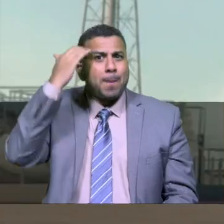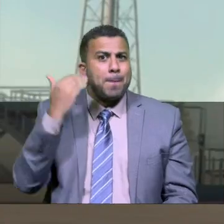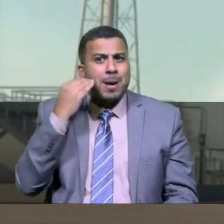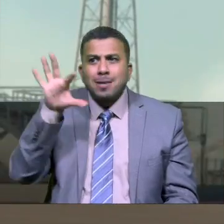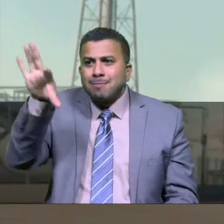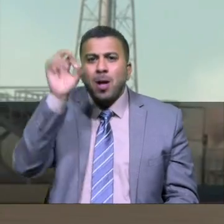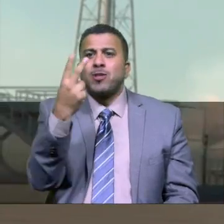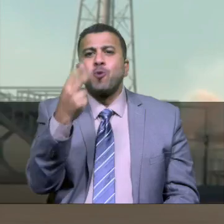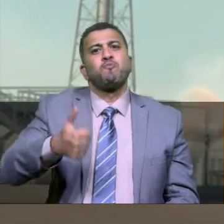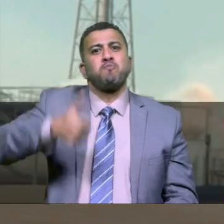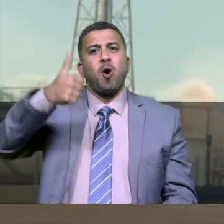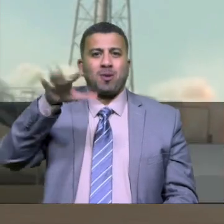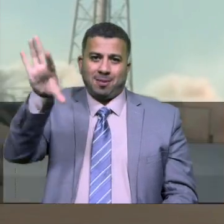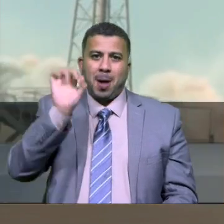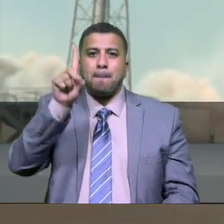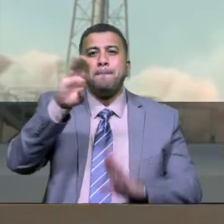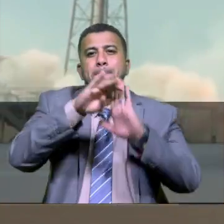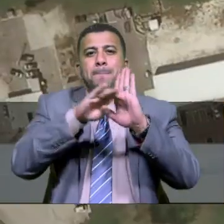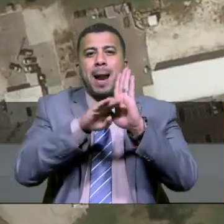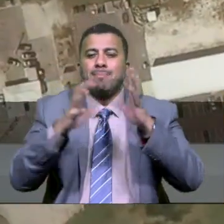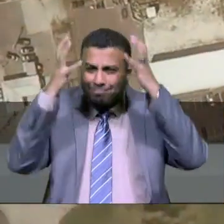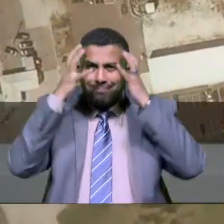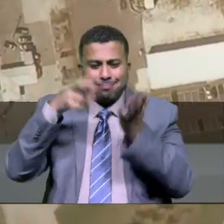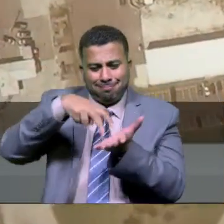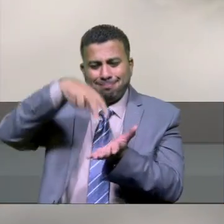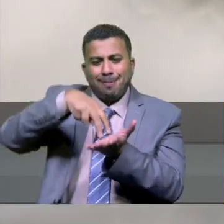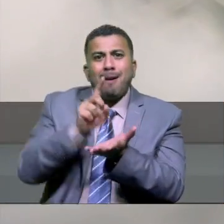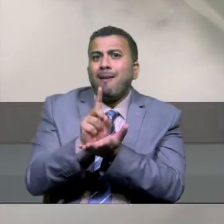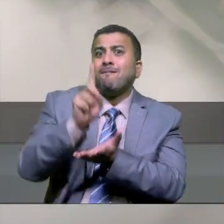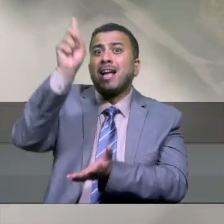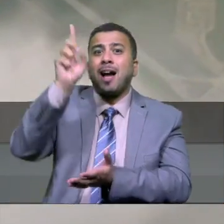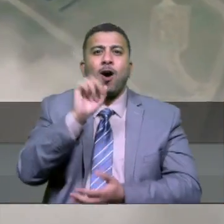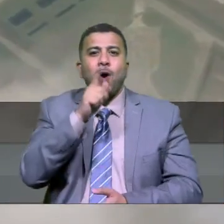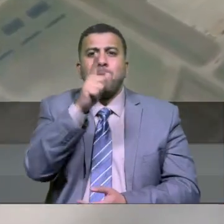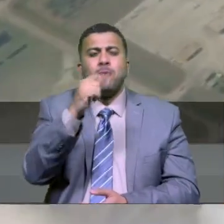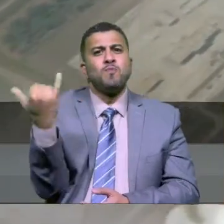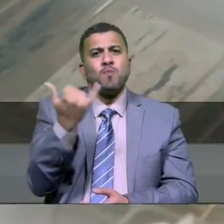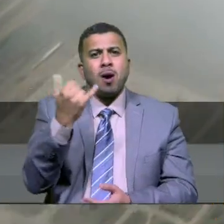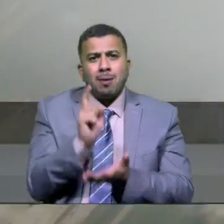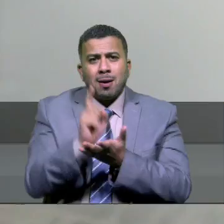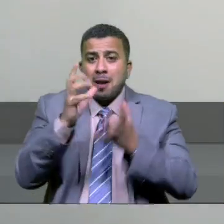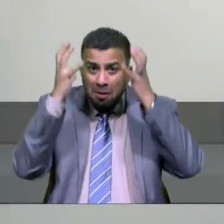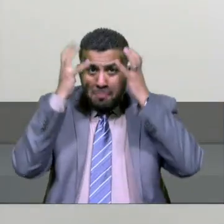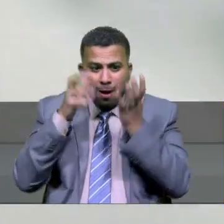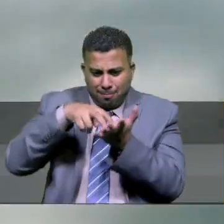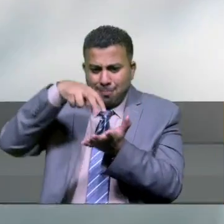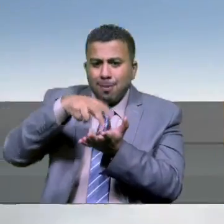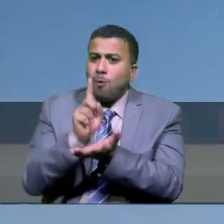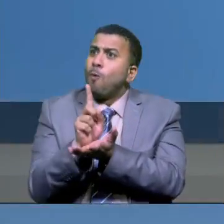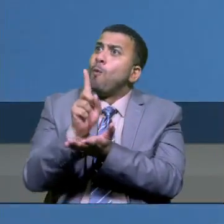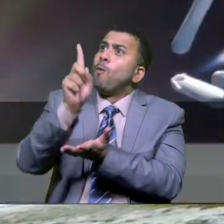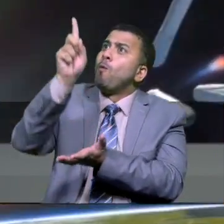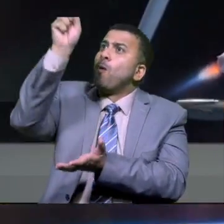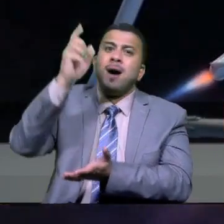تقدموا للاختبارات ضمن برنامج الإمارات لرواد الفضاء الهادف إلى تأهيل وإرسال رواد فضاء إماراتيين إلى الفضاء